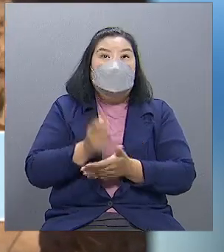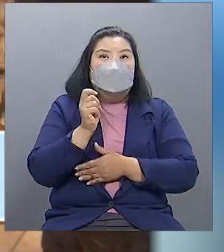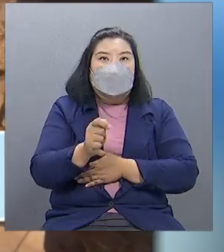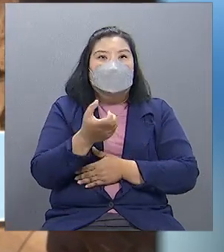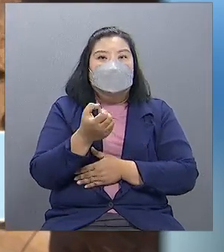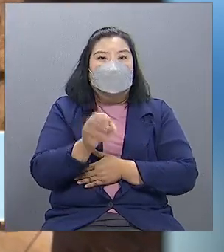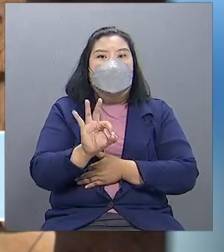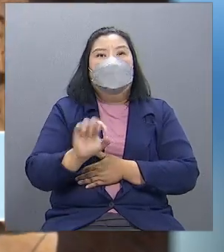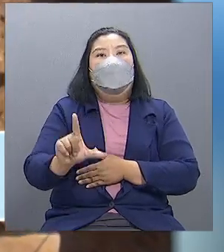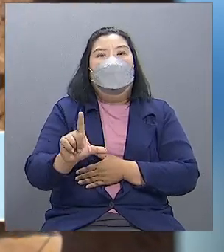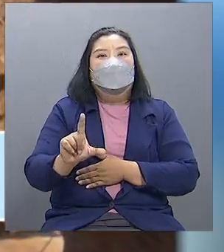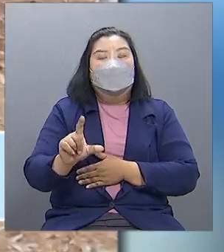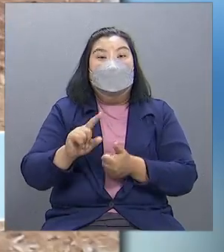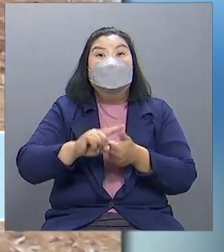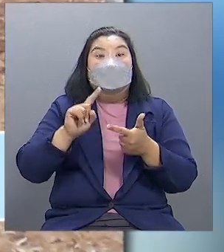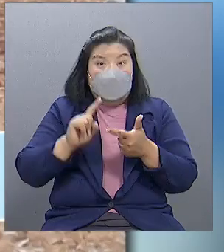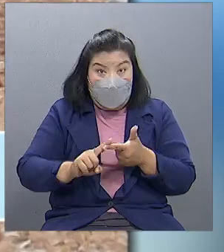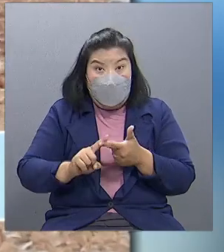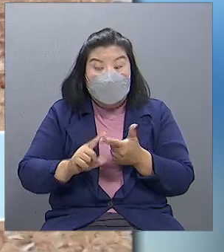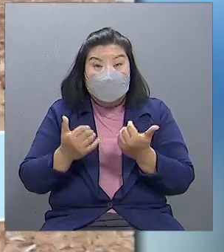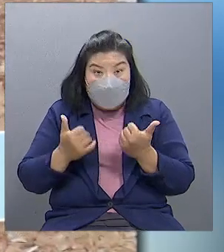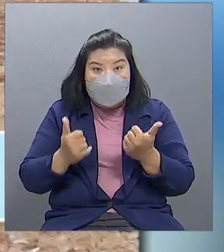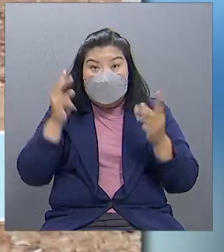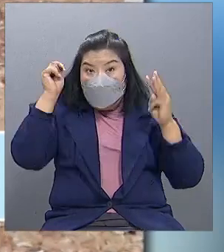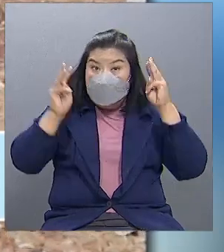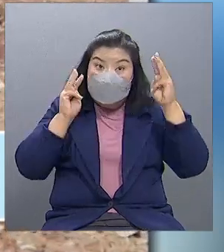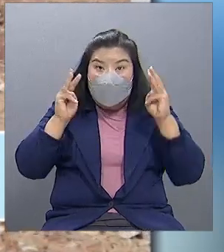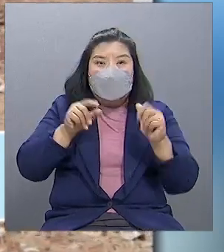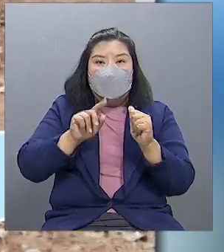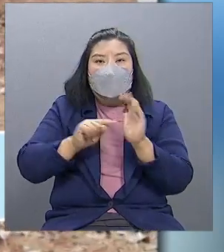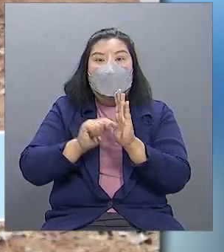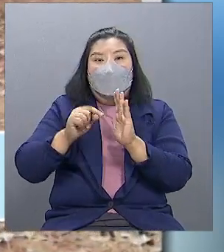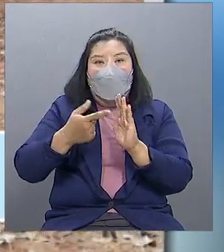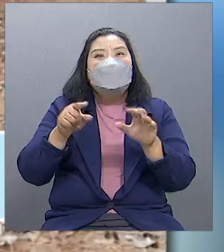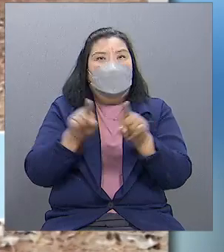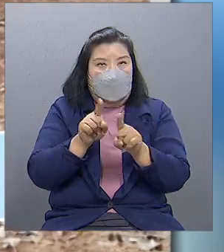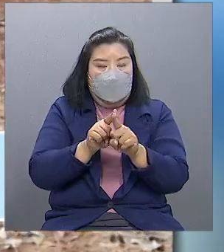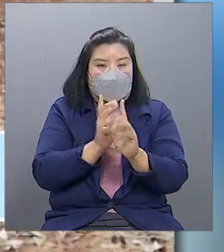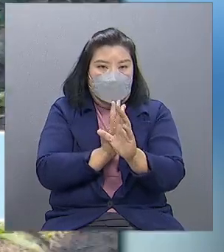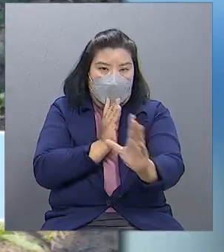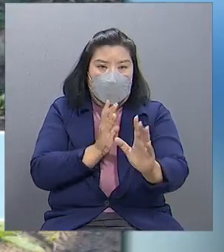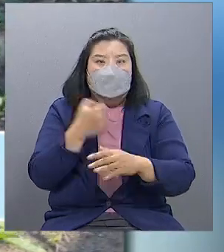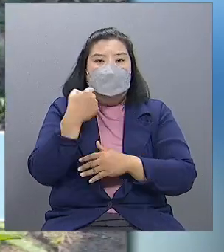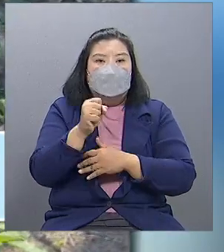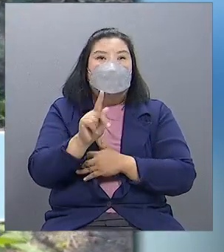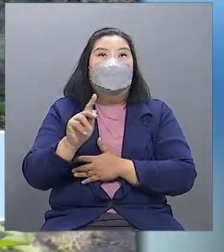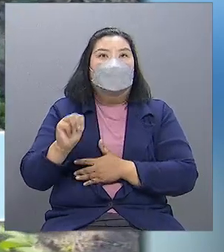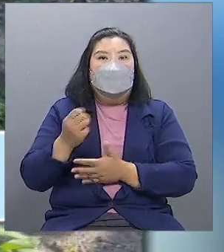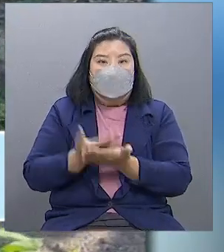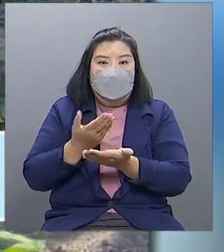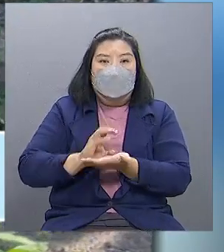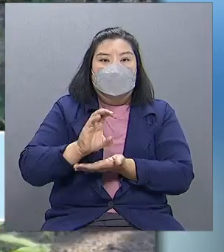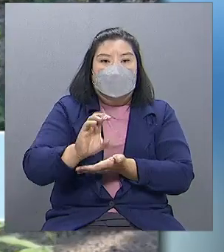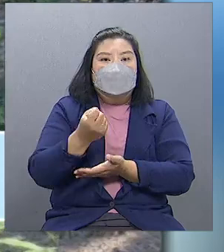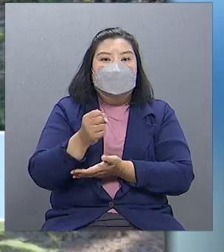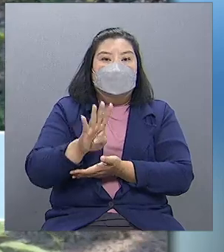ที่อุธยา แ่ ชาิแ้วง ทจวกันครสวัน ศร้างรโ Twelve วนยะทั่ง 10 กิลเมตรเยอณ 14 ล้านกวบา